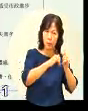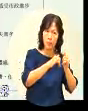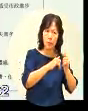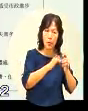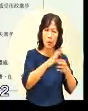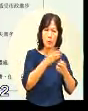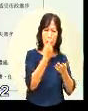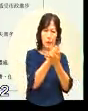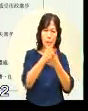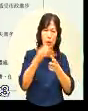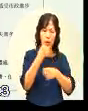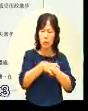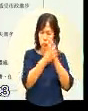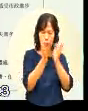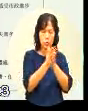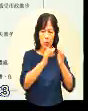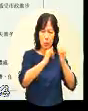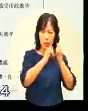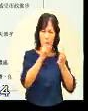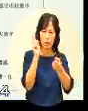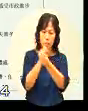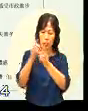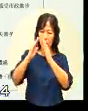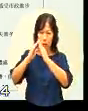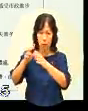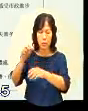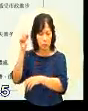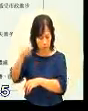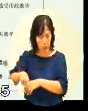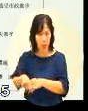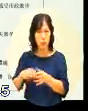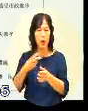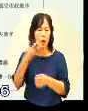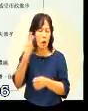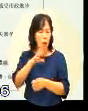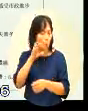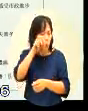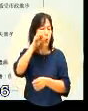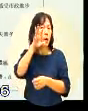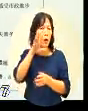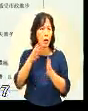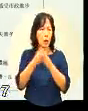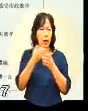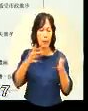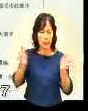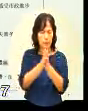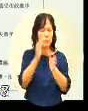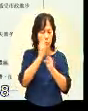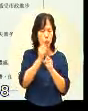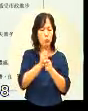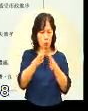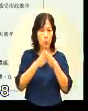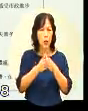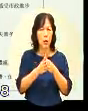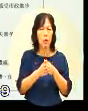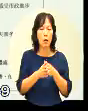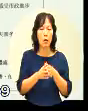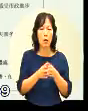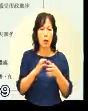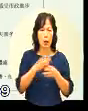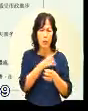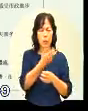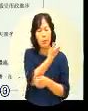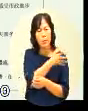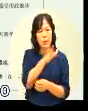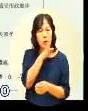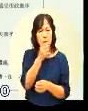说这是一个全民对这个城市的认同跟光荣感应该要一起来做的。所以我们想不管